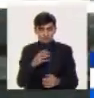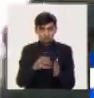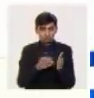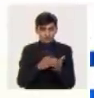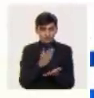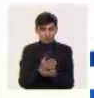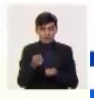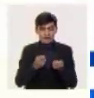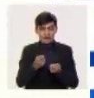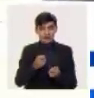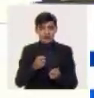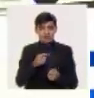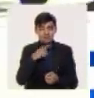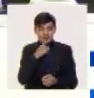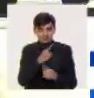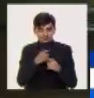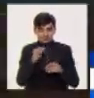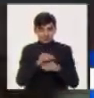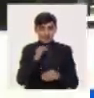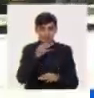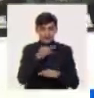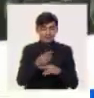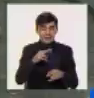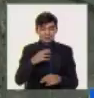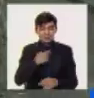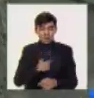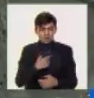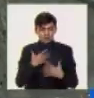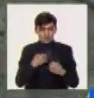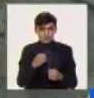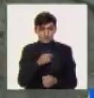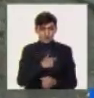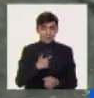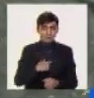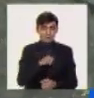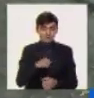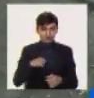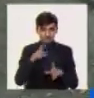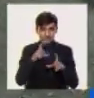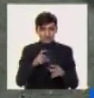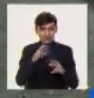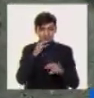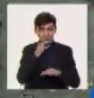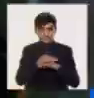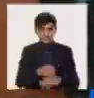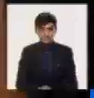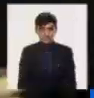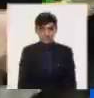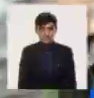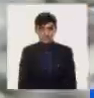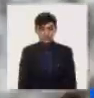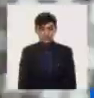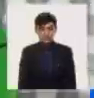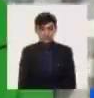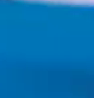управлении мобильности города. Так что ответственность за здоровье лежит только на самих пассажирах. Жанна Тайтенова, Влад Шишко,